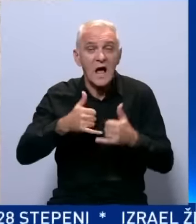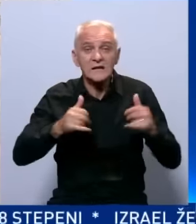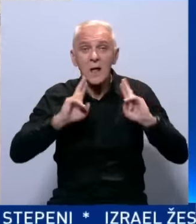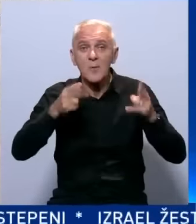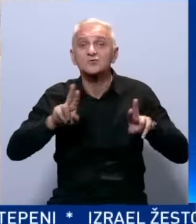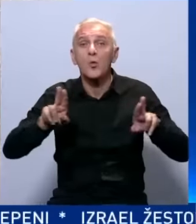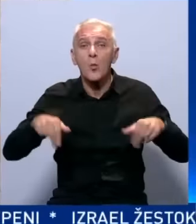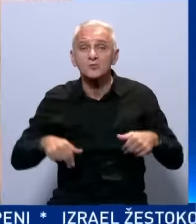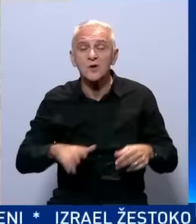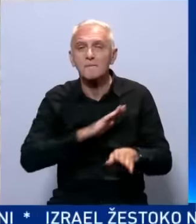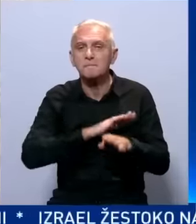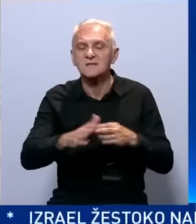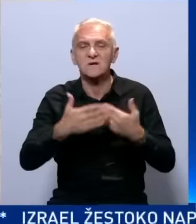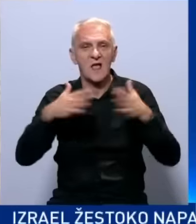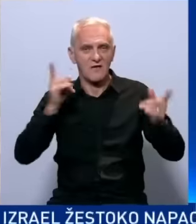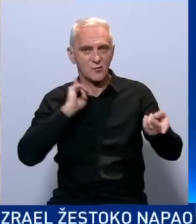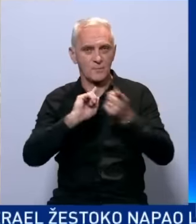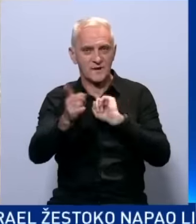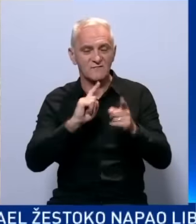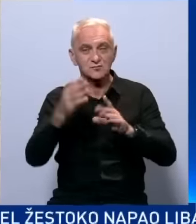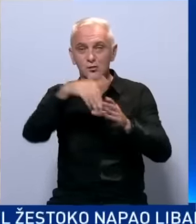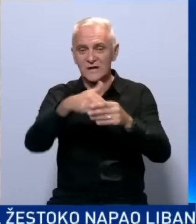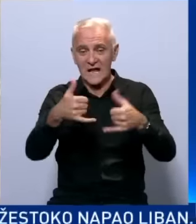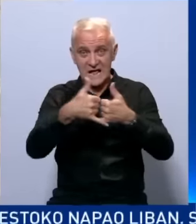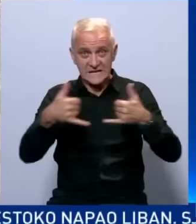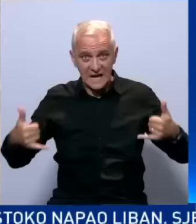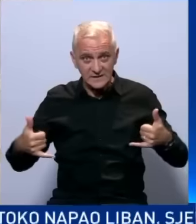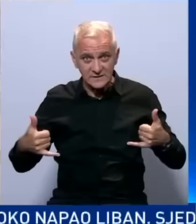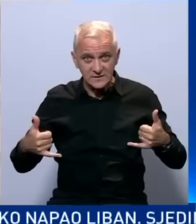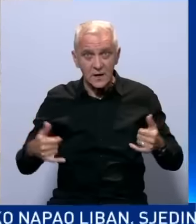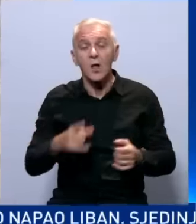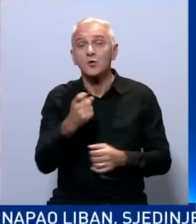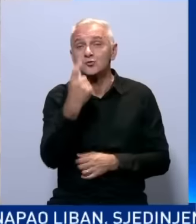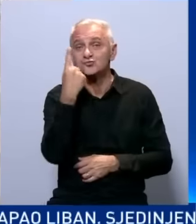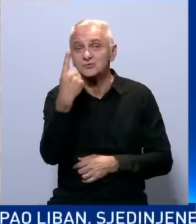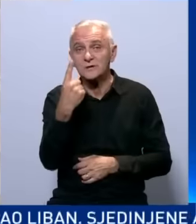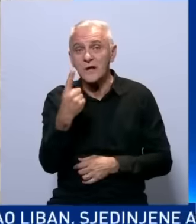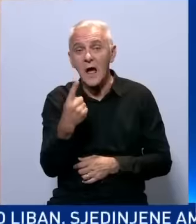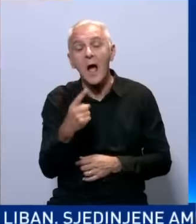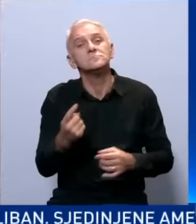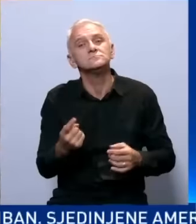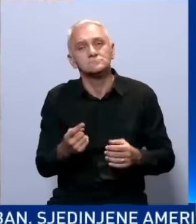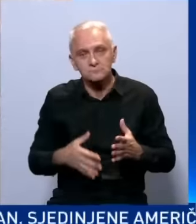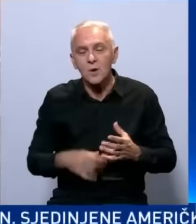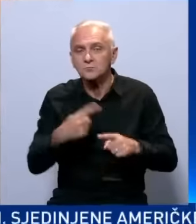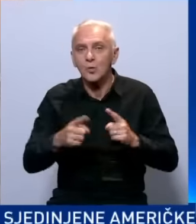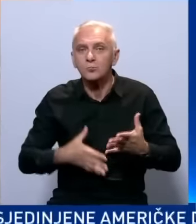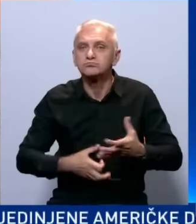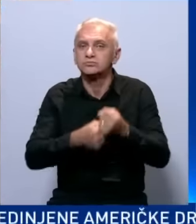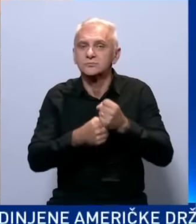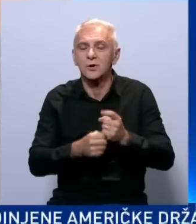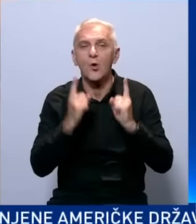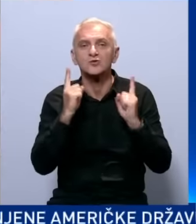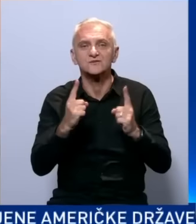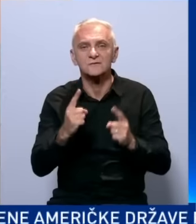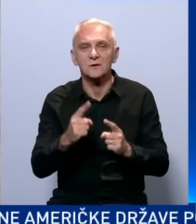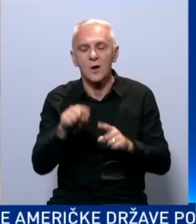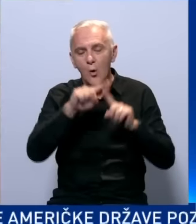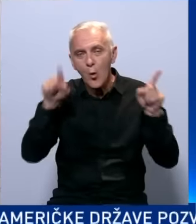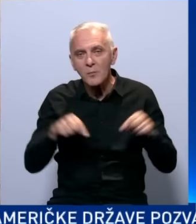je omogućio i besplatan javni prijevoz unutar gradskog područja, što je još jedna od inicijativa za poticanje održivih